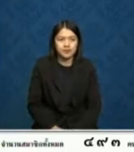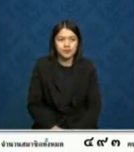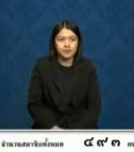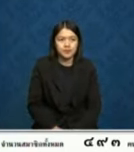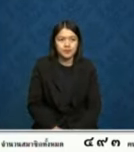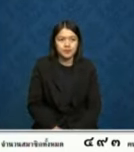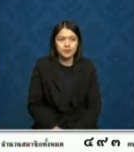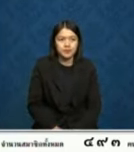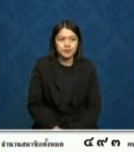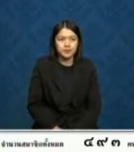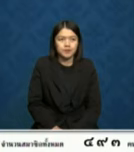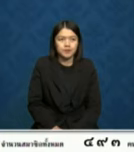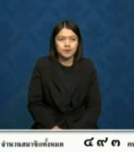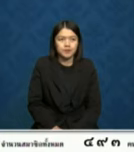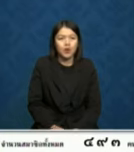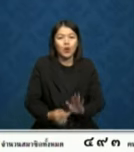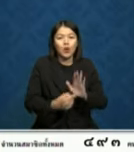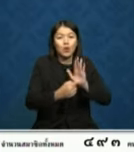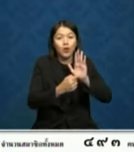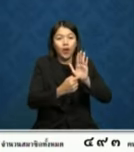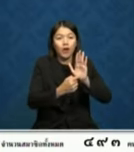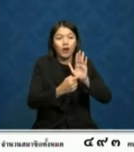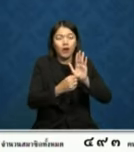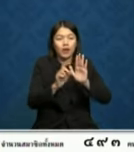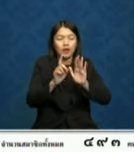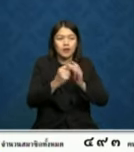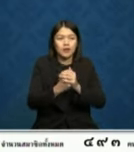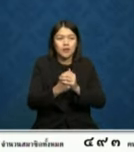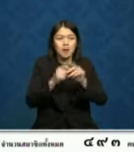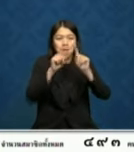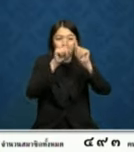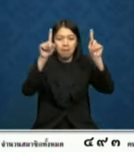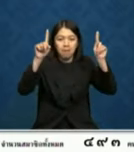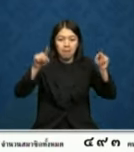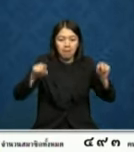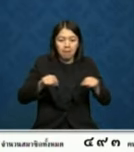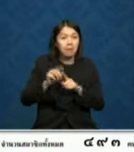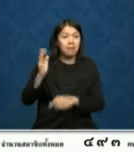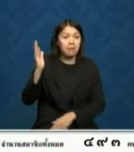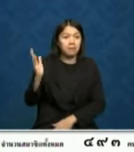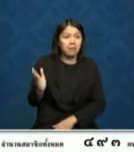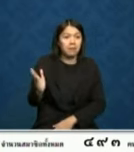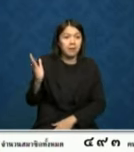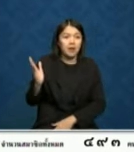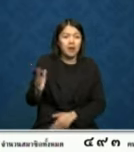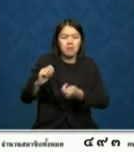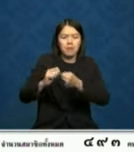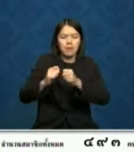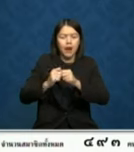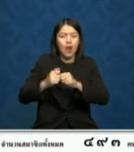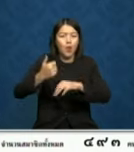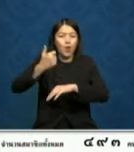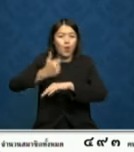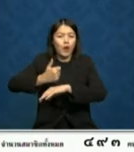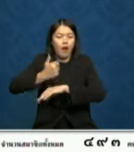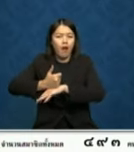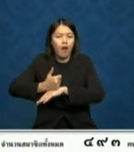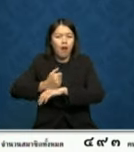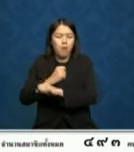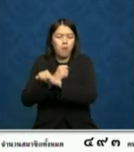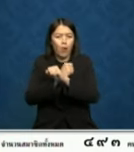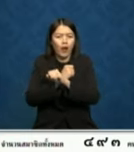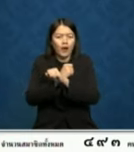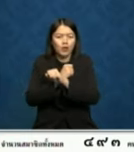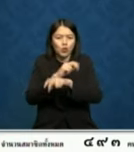เลยก็นี่ก็จะเป็นตัวอย่างอีกกรณีหนึ่งนะครับที่เอ่อเป็นปัญหาว่าในการป้องกันรักษา